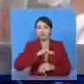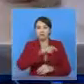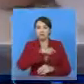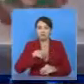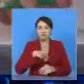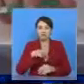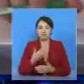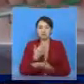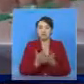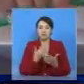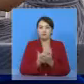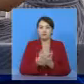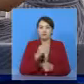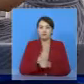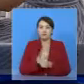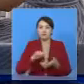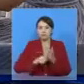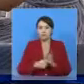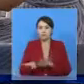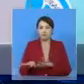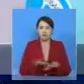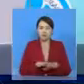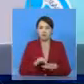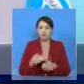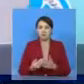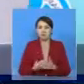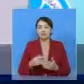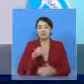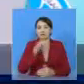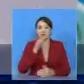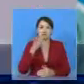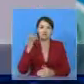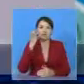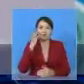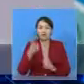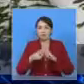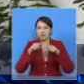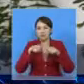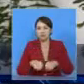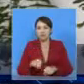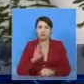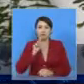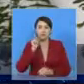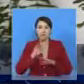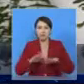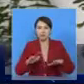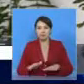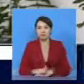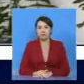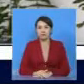Эти консультации организованы в целях профилактики ранней беременности и правонарушений среди подростков.